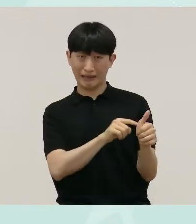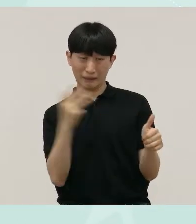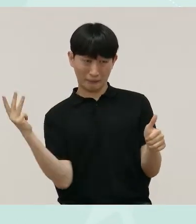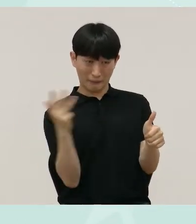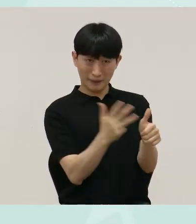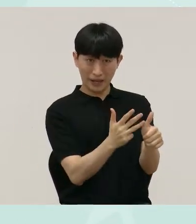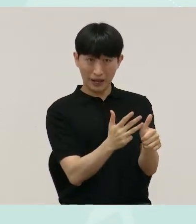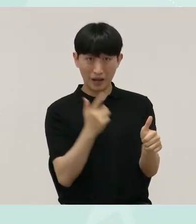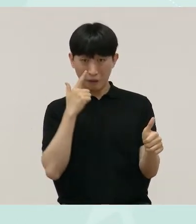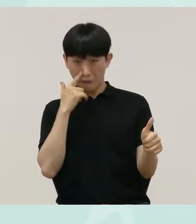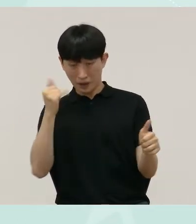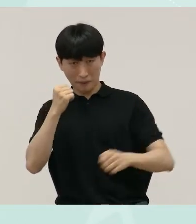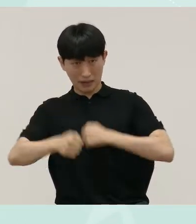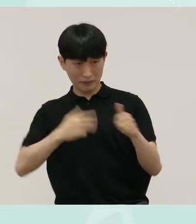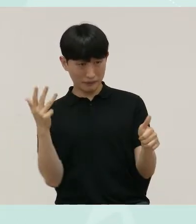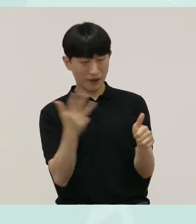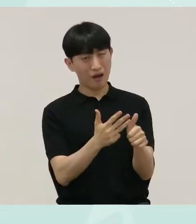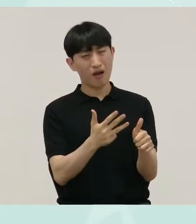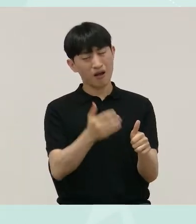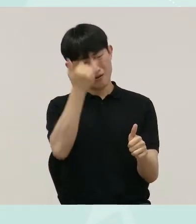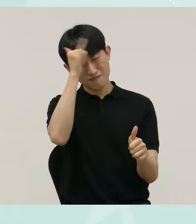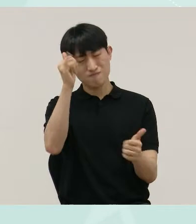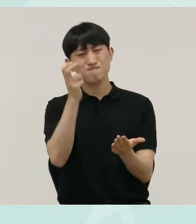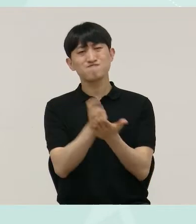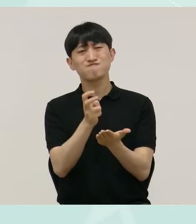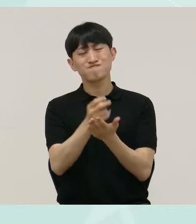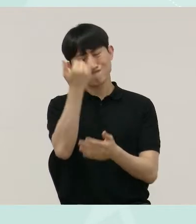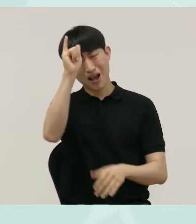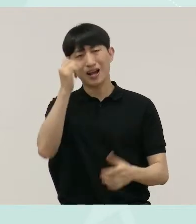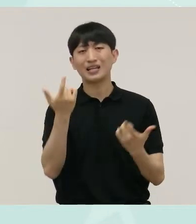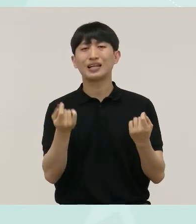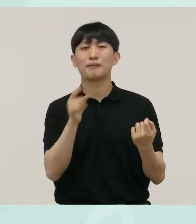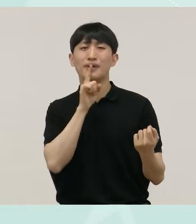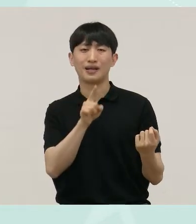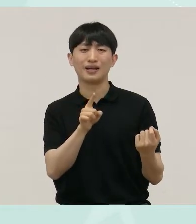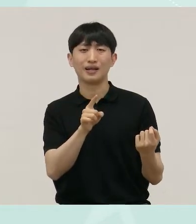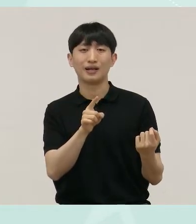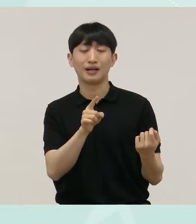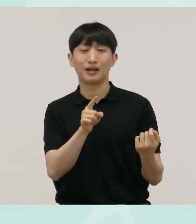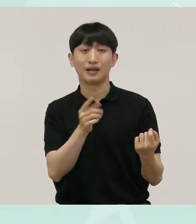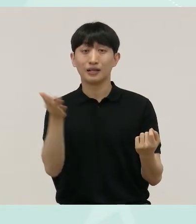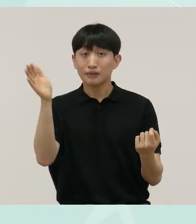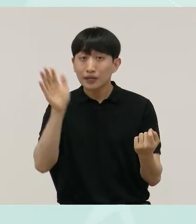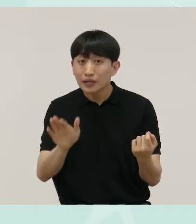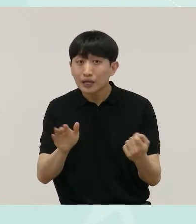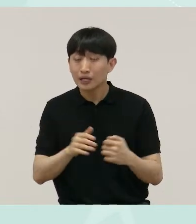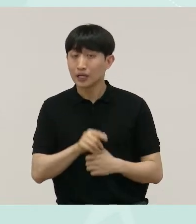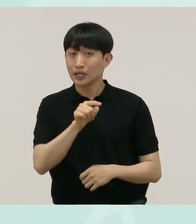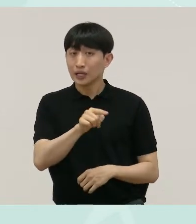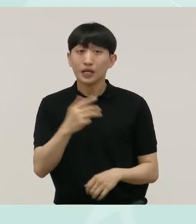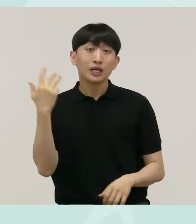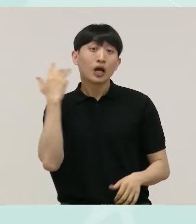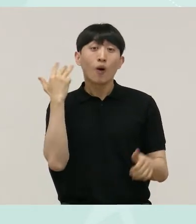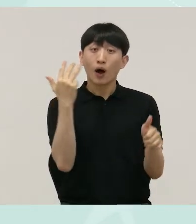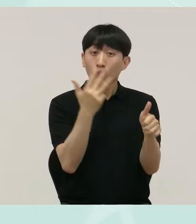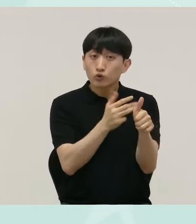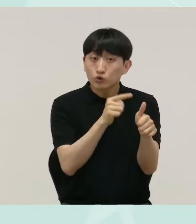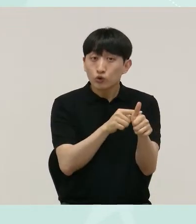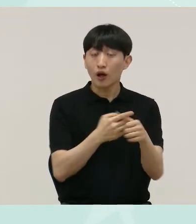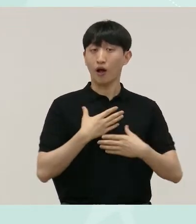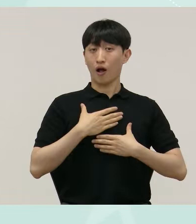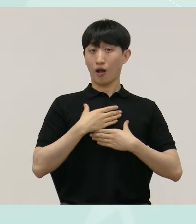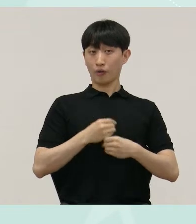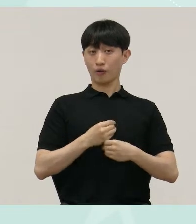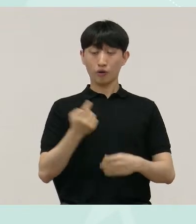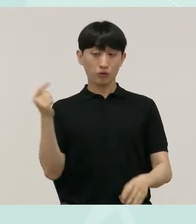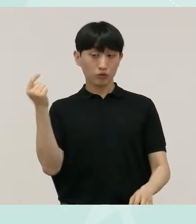접근을 하였습니다. 그렇지만 이러한 그렇지만 이런 인공화호의 안전성과 유효성에 대한